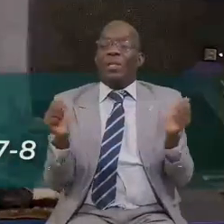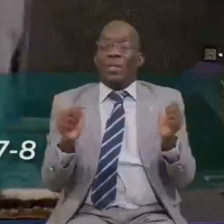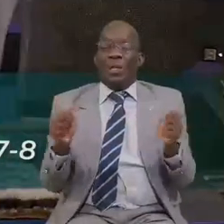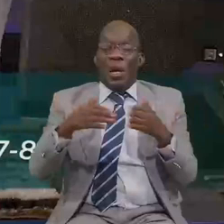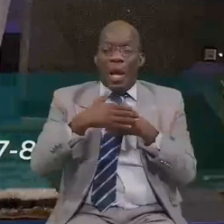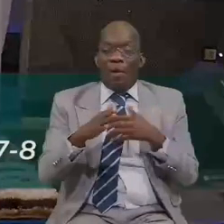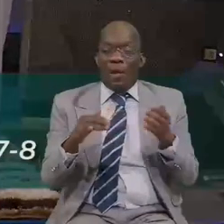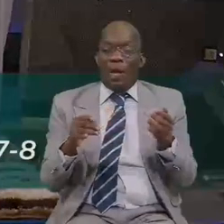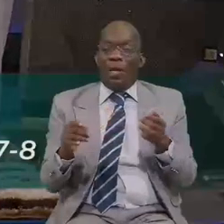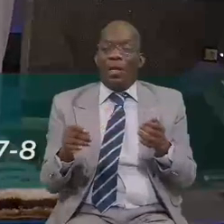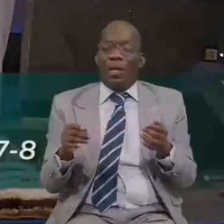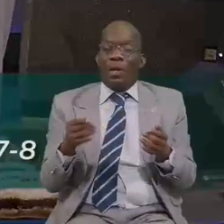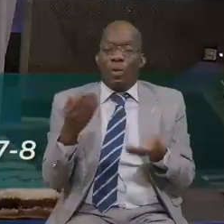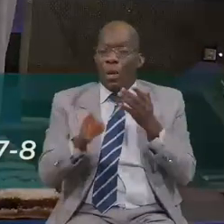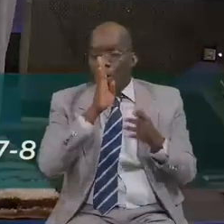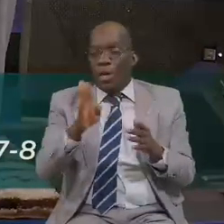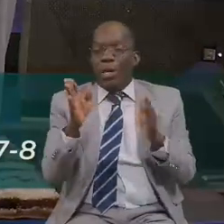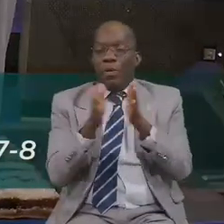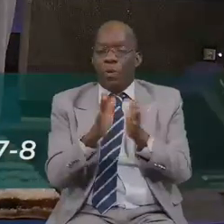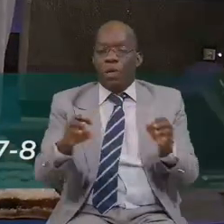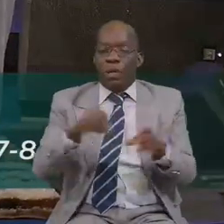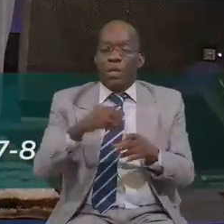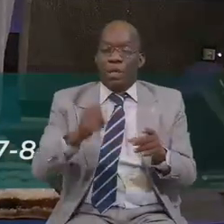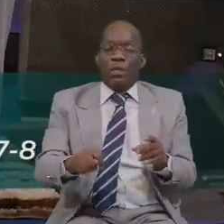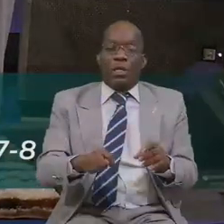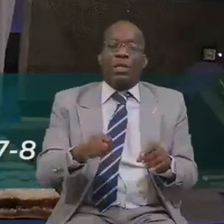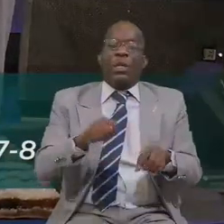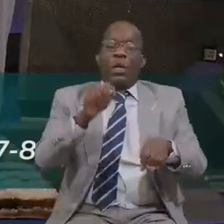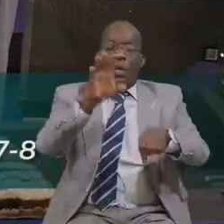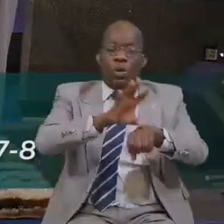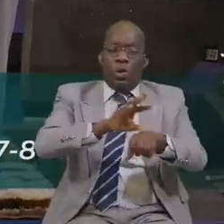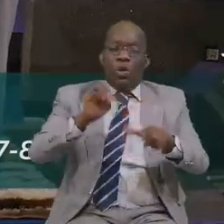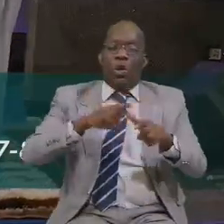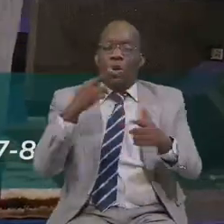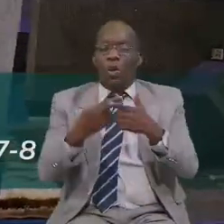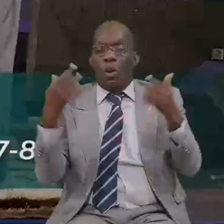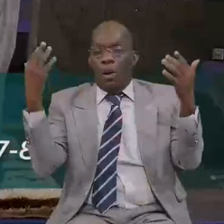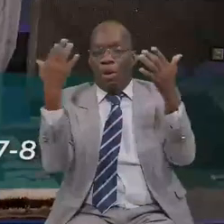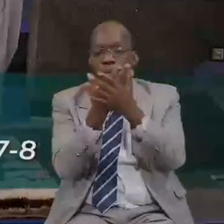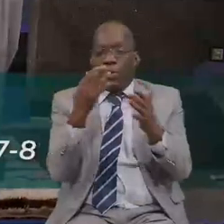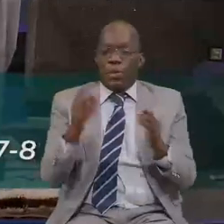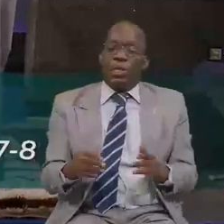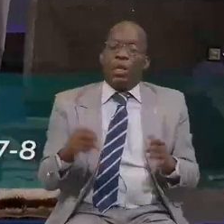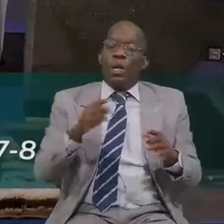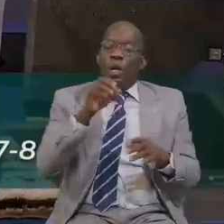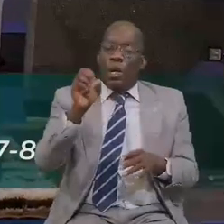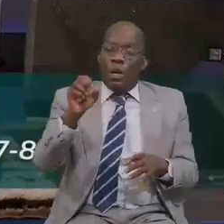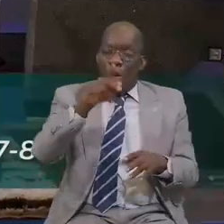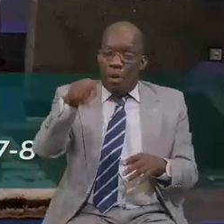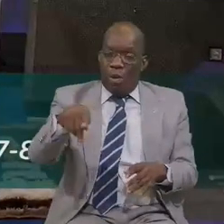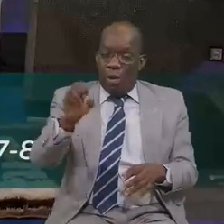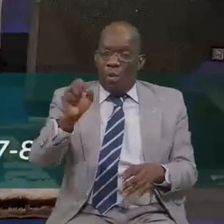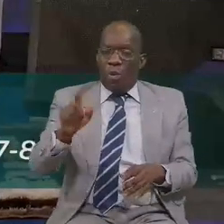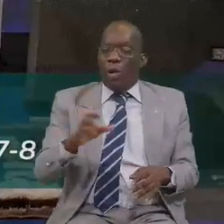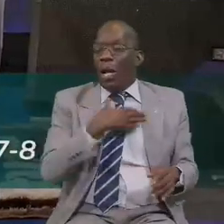ils priaient dans la synagogue ou ils priaient dans la prison, Paul et Silas ont prié. Ce n'est pas